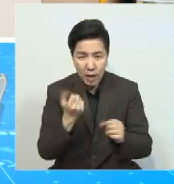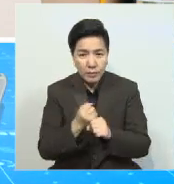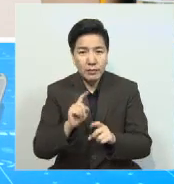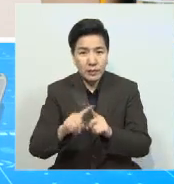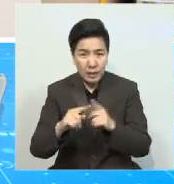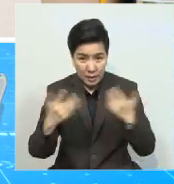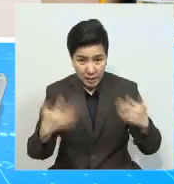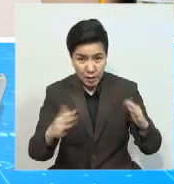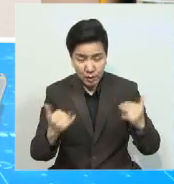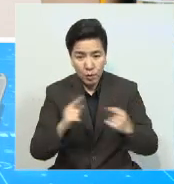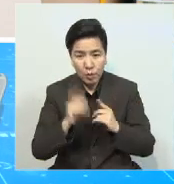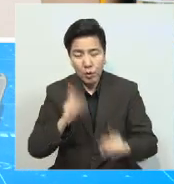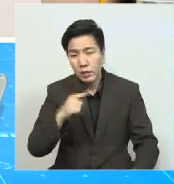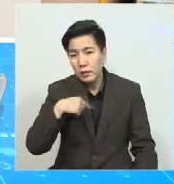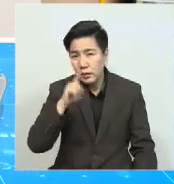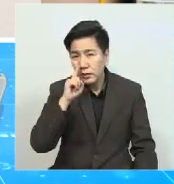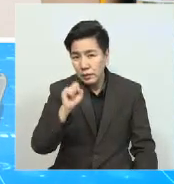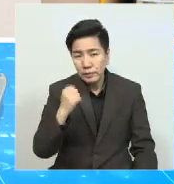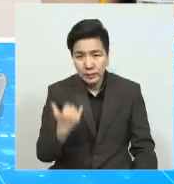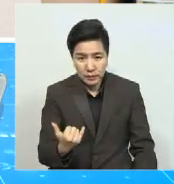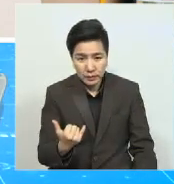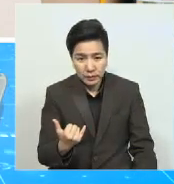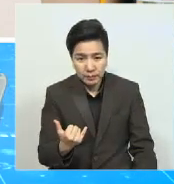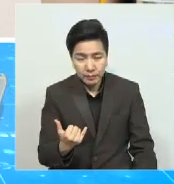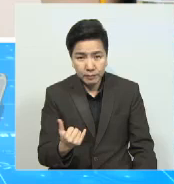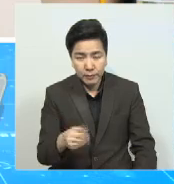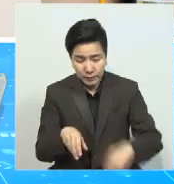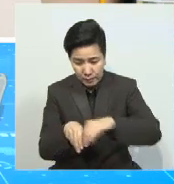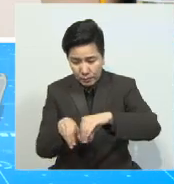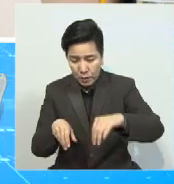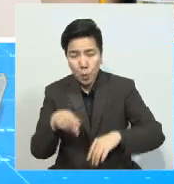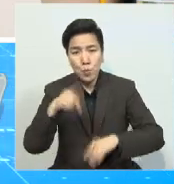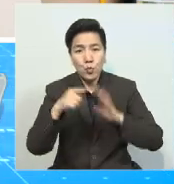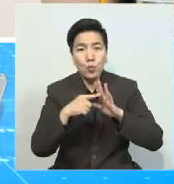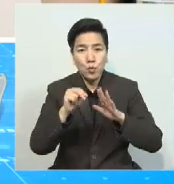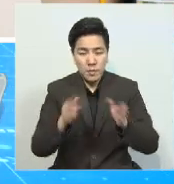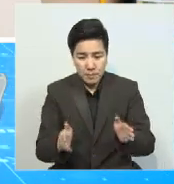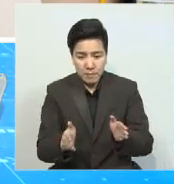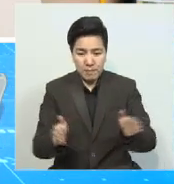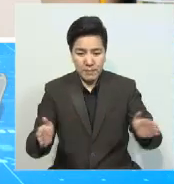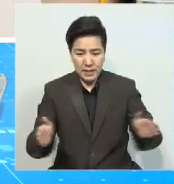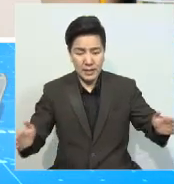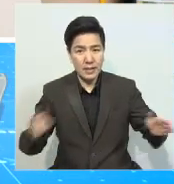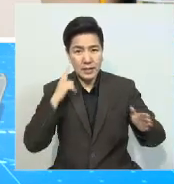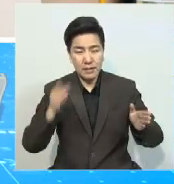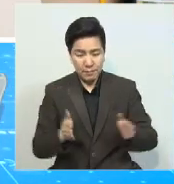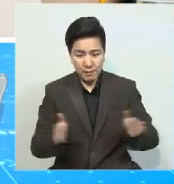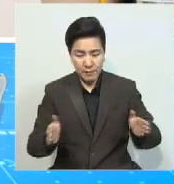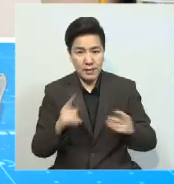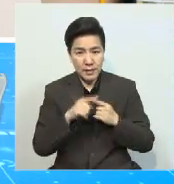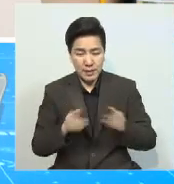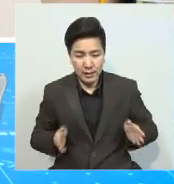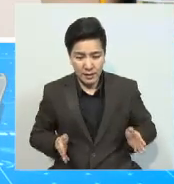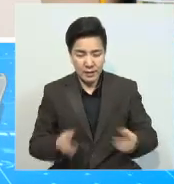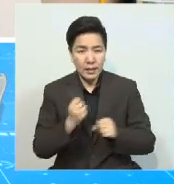มาอยู่ก็วันนี้หลายท่านสังเกตนะฮะแท่งแบรีเออร์แท่งปูนเนี่ยเขาพยายามขยับเข้าไปใกล้ชิดกับต่อสะพานต่อเส้น